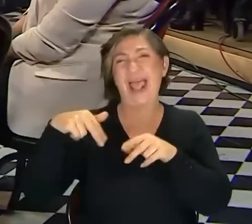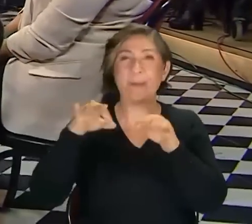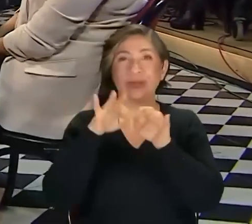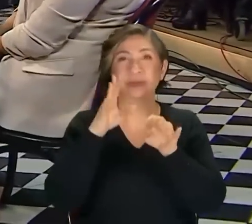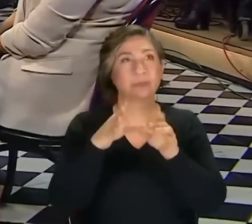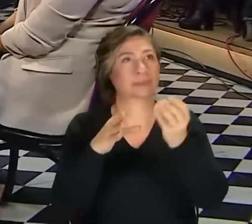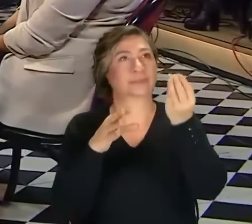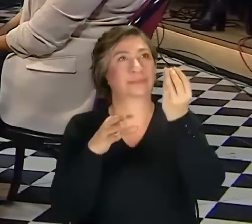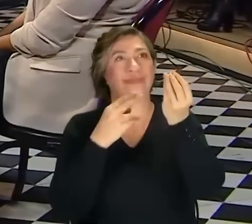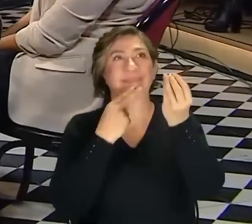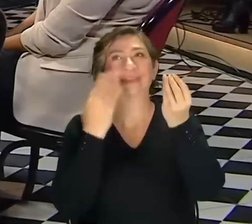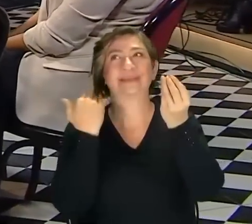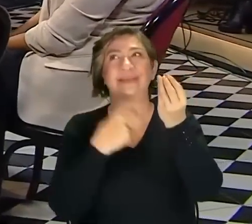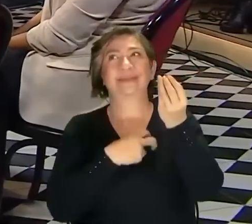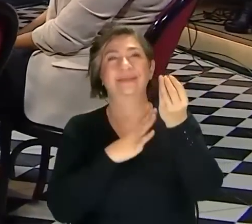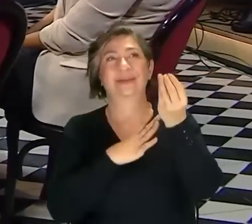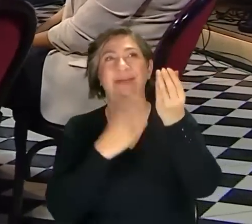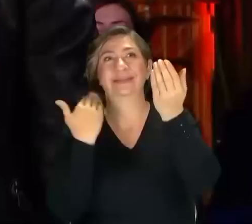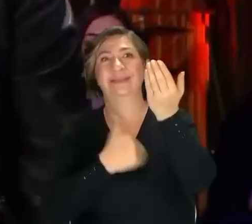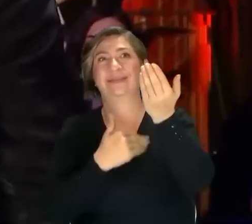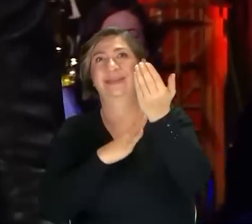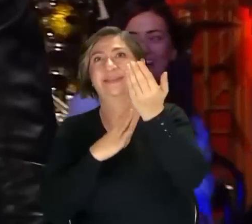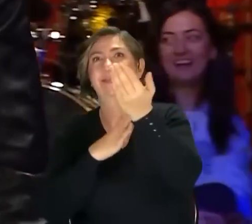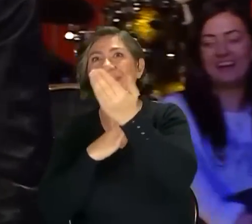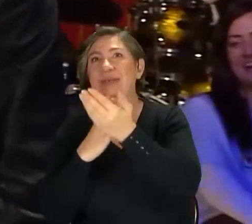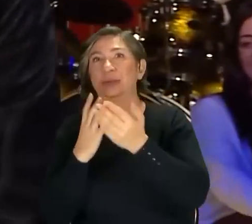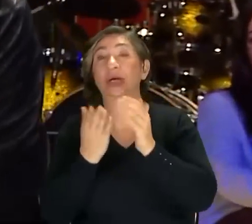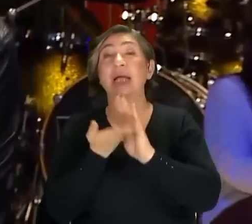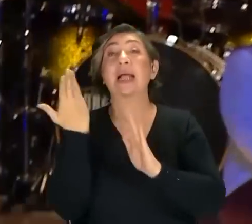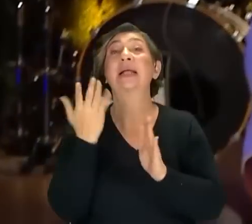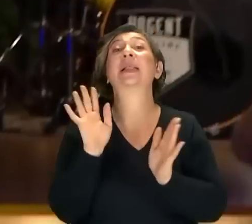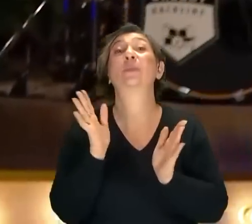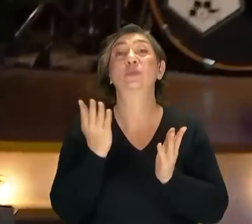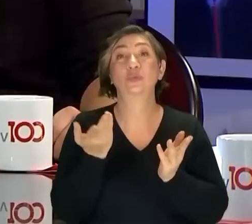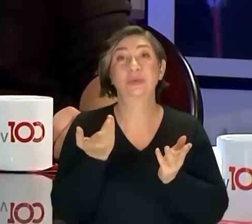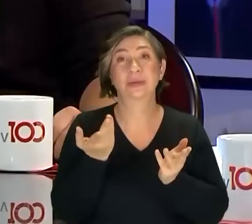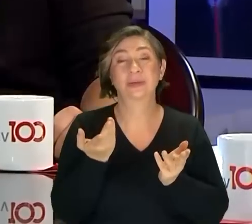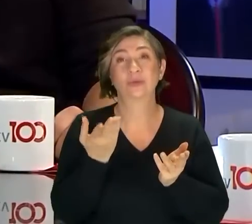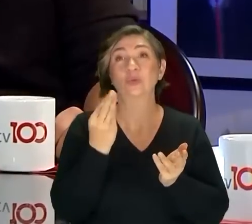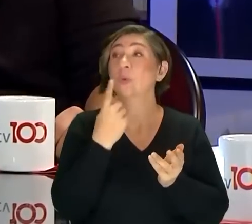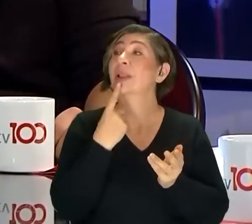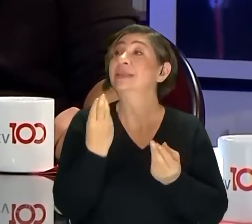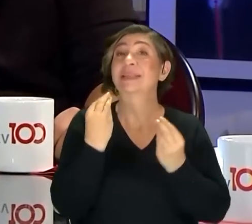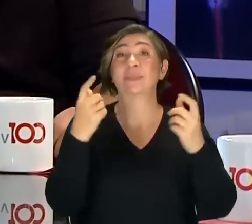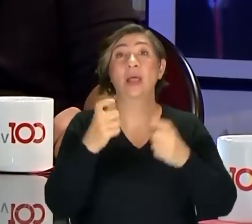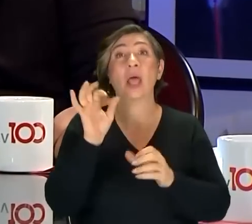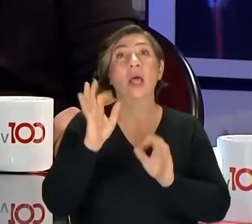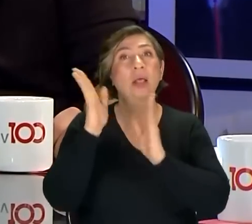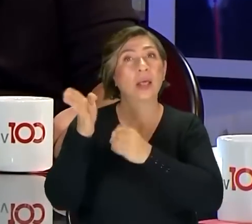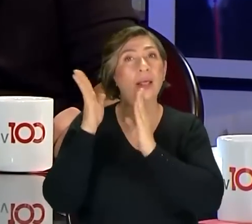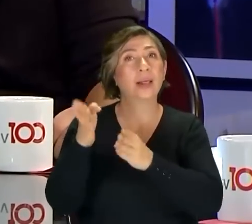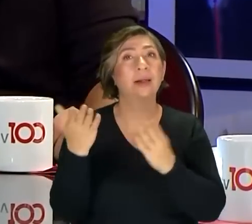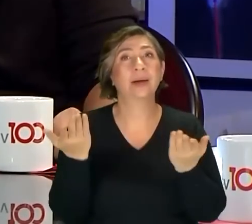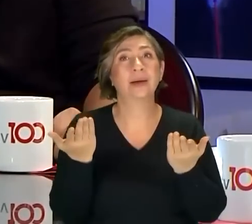mantıcıya gidiyorsun. Bütün diğer kızlarla var. Korkunç bir şey. Eyvah eyvah. Kaldırtamıyorsun da onları. Ve çok da lezzetli bir yer herhalde. Niye gidiyorsun abi sürekli o